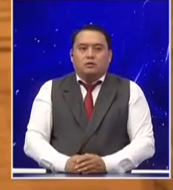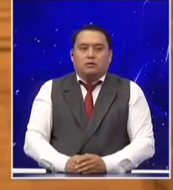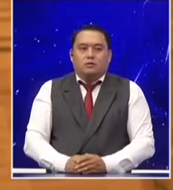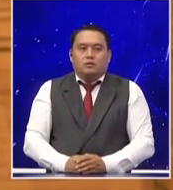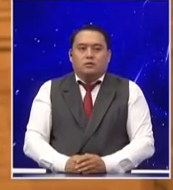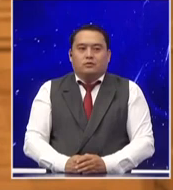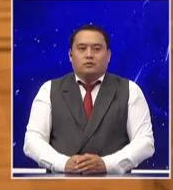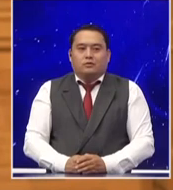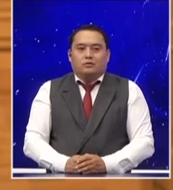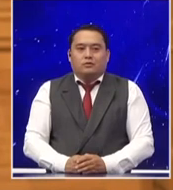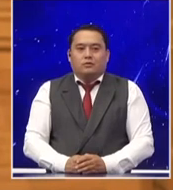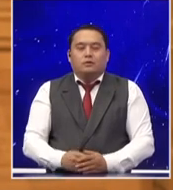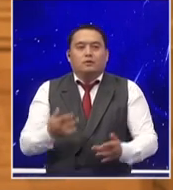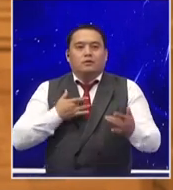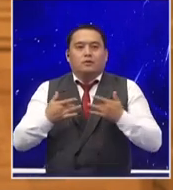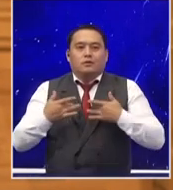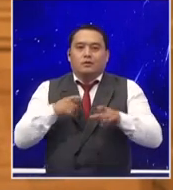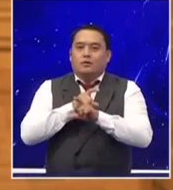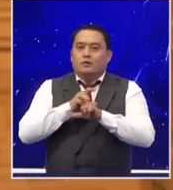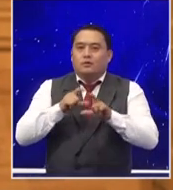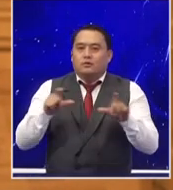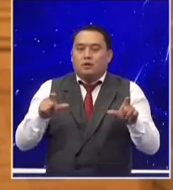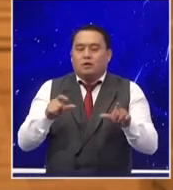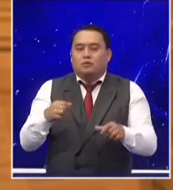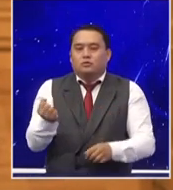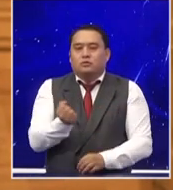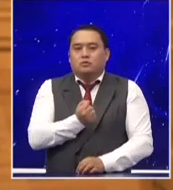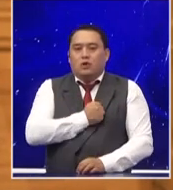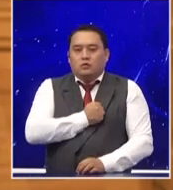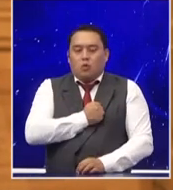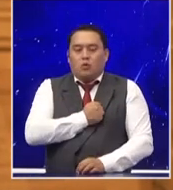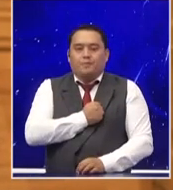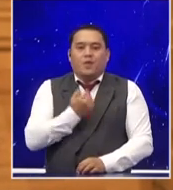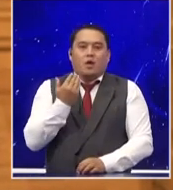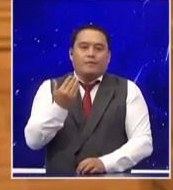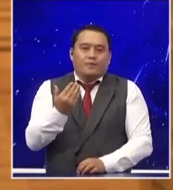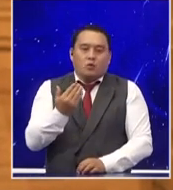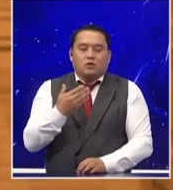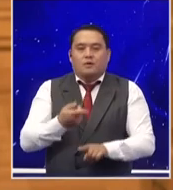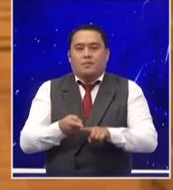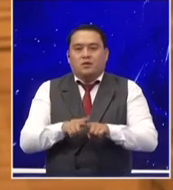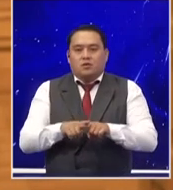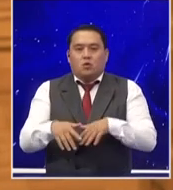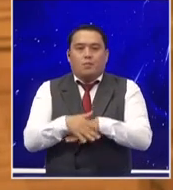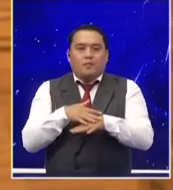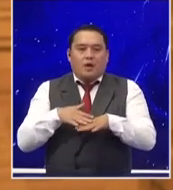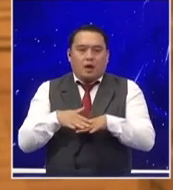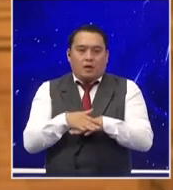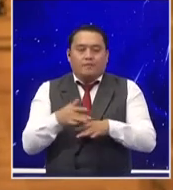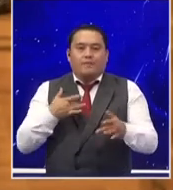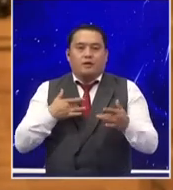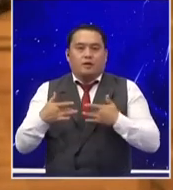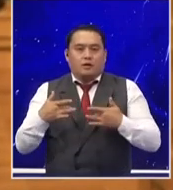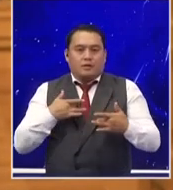театра в театр король мерн отто зрители соскучились по театру а театр соскучился по зрителям актеры